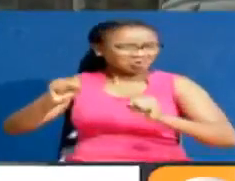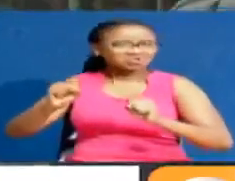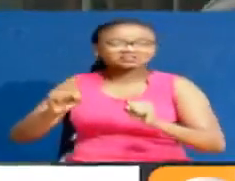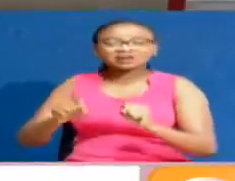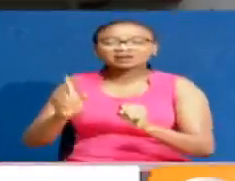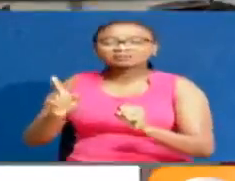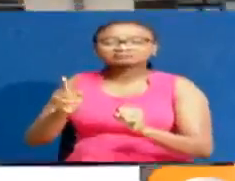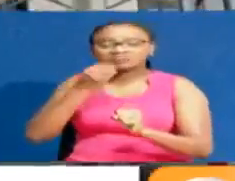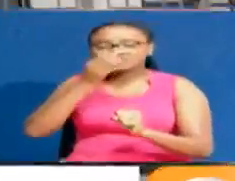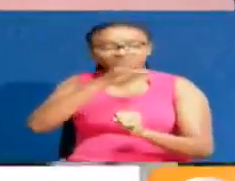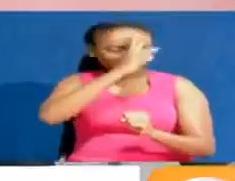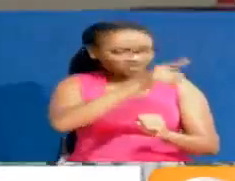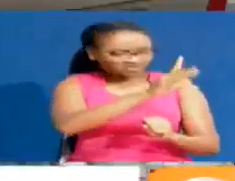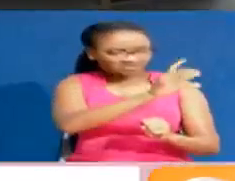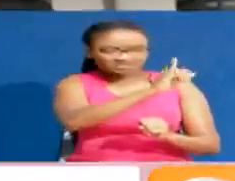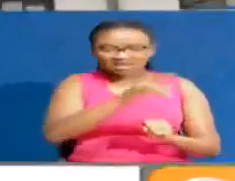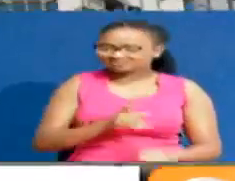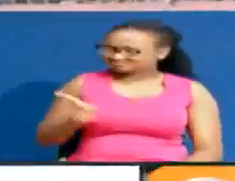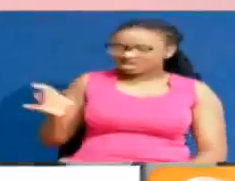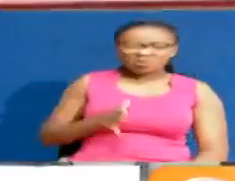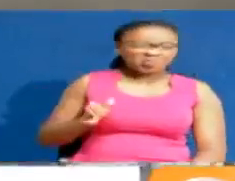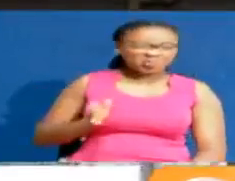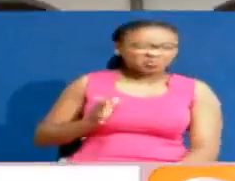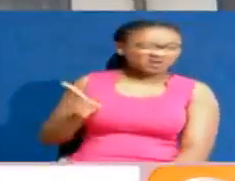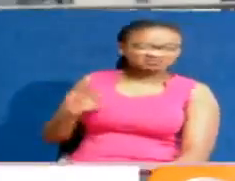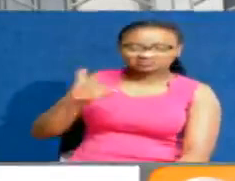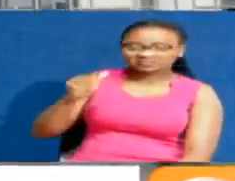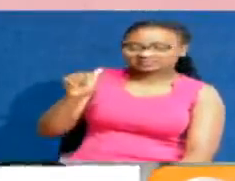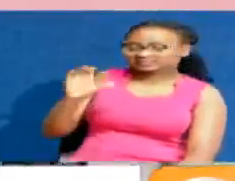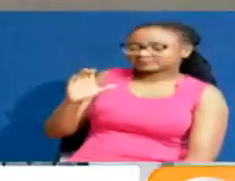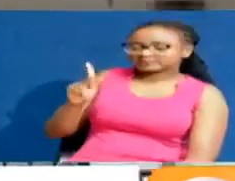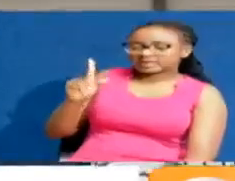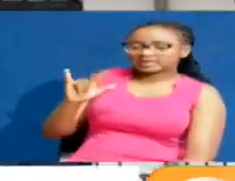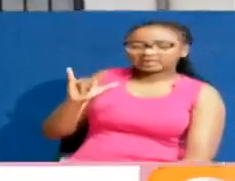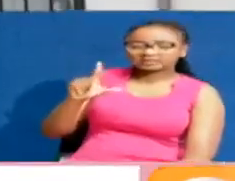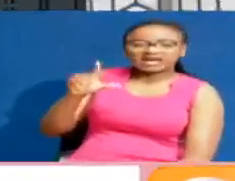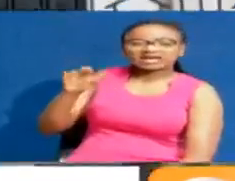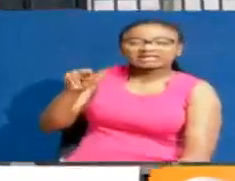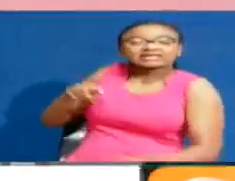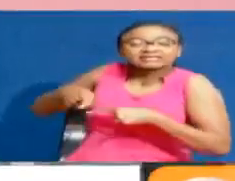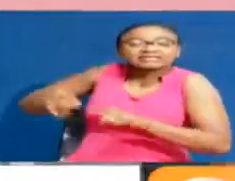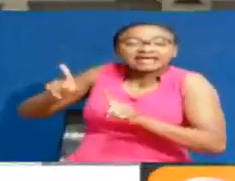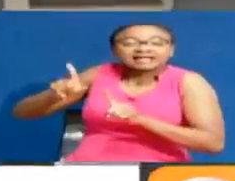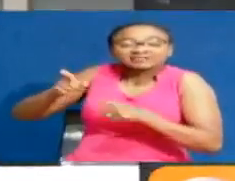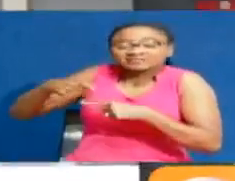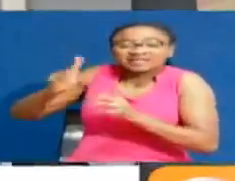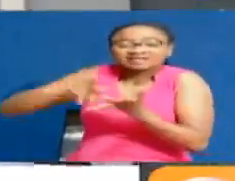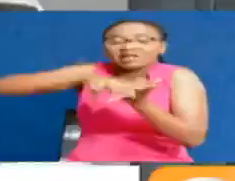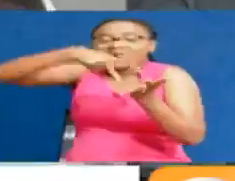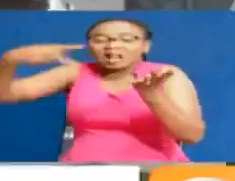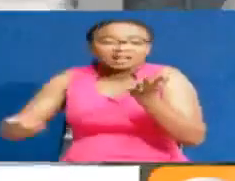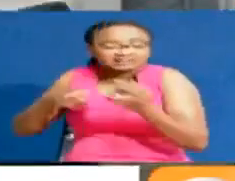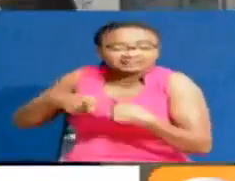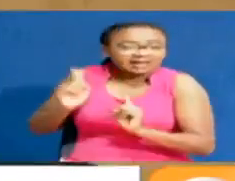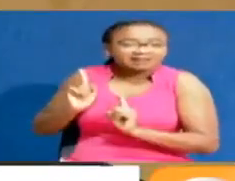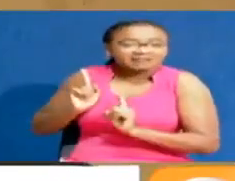hivyo anadaiwa kuarifu maafisa wa upelelezi kuwa mwanamke huyo kwa jina Jacqueline Muthoni alijirusha mwenyewe kwa sababu asizozijua.